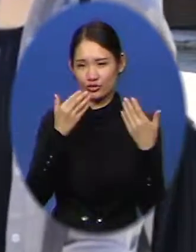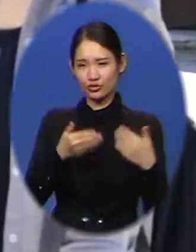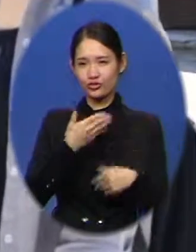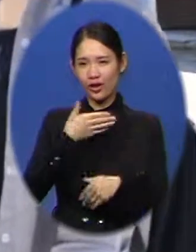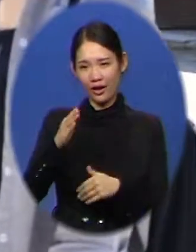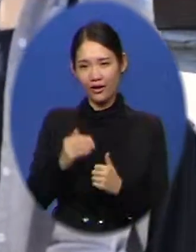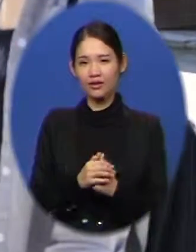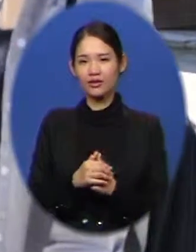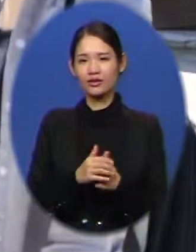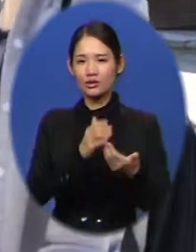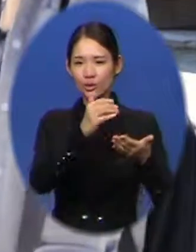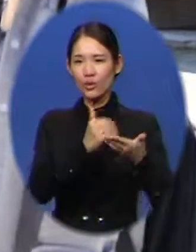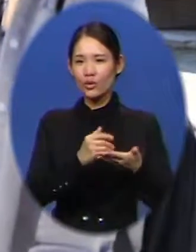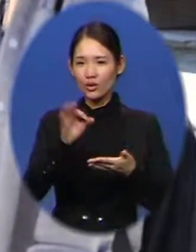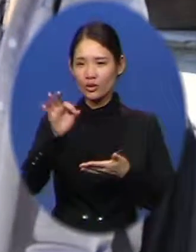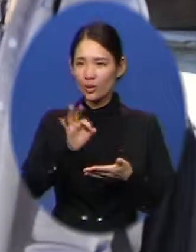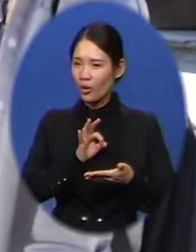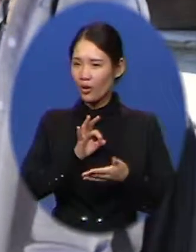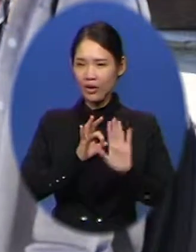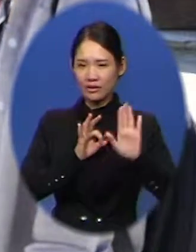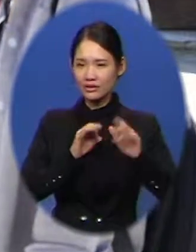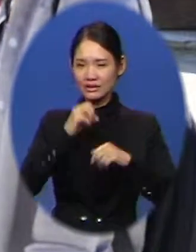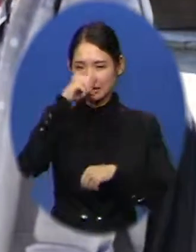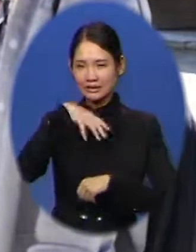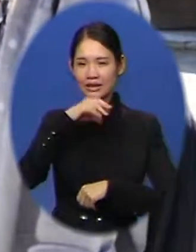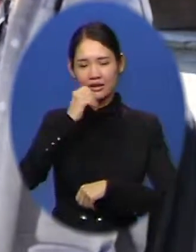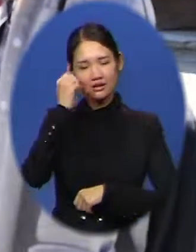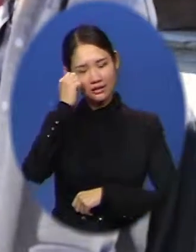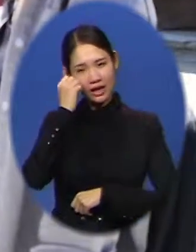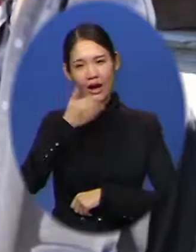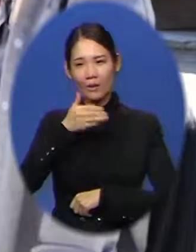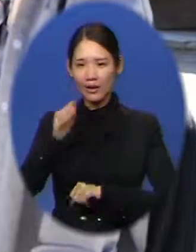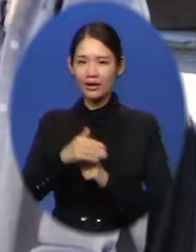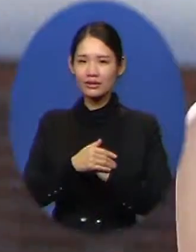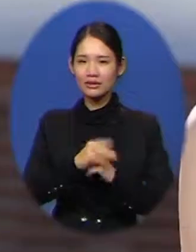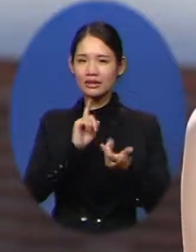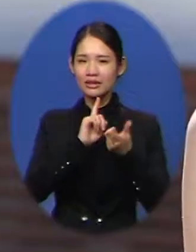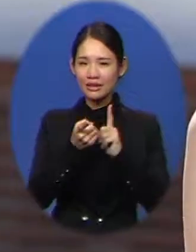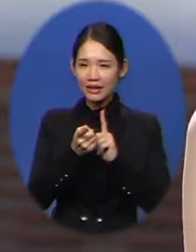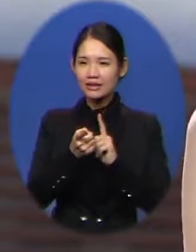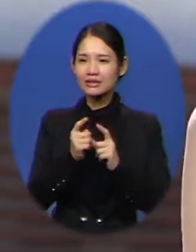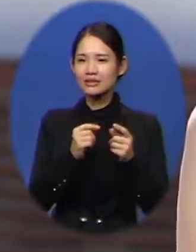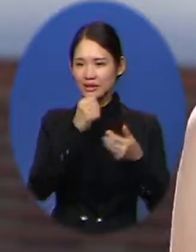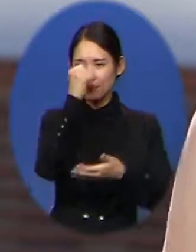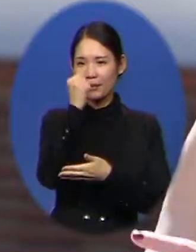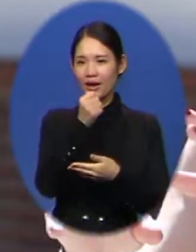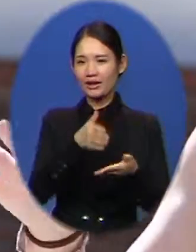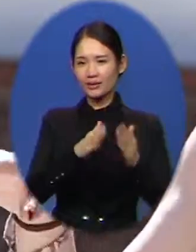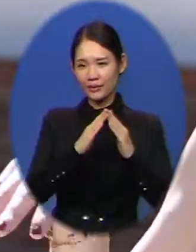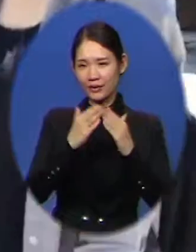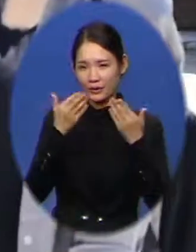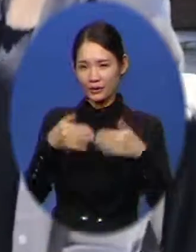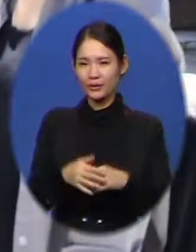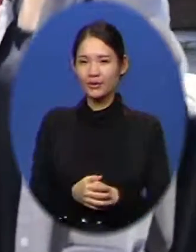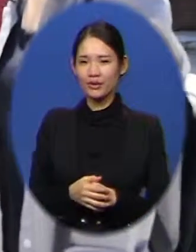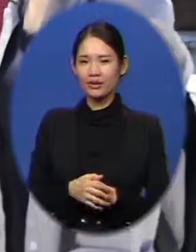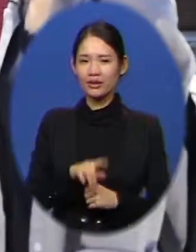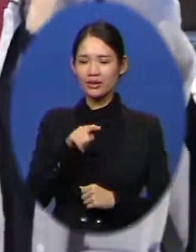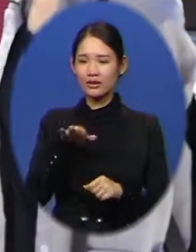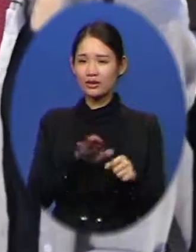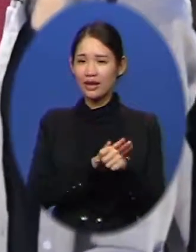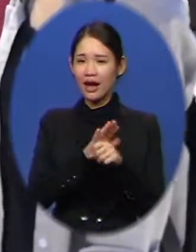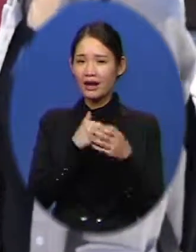왜냐면 손님들에게 돈을 안 받고 그냥 손님들이 유숙을 했으니까 가면서 이걸 남겼죠. 그런 식이죠. 그 여기 그